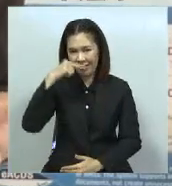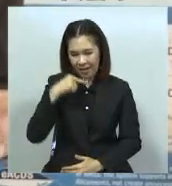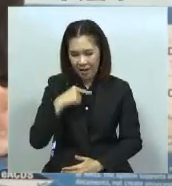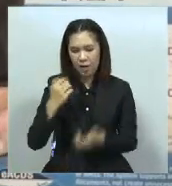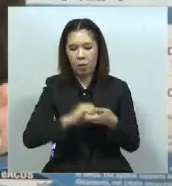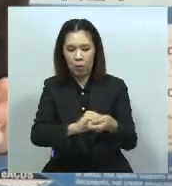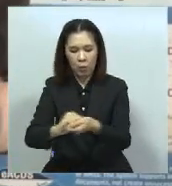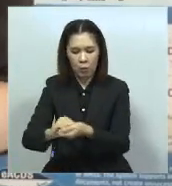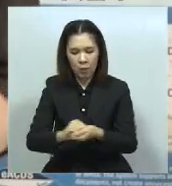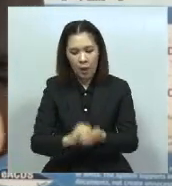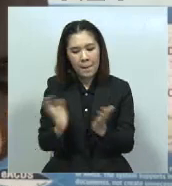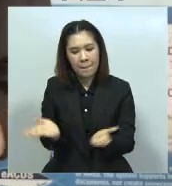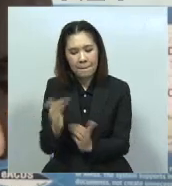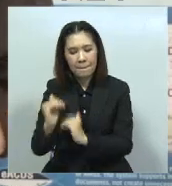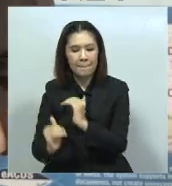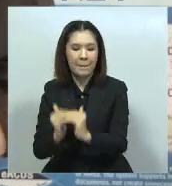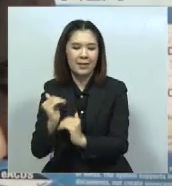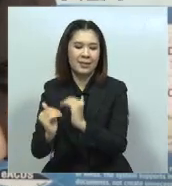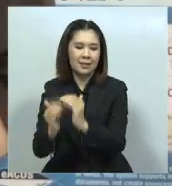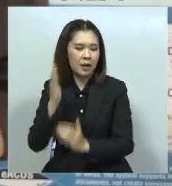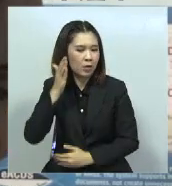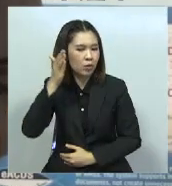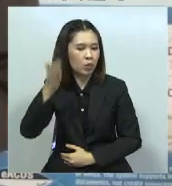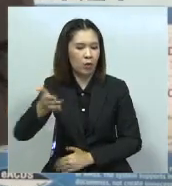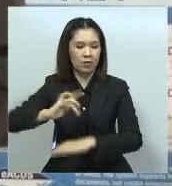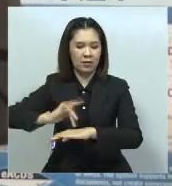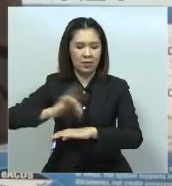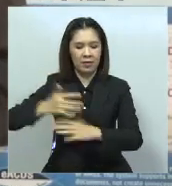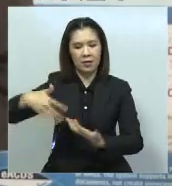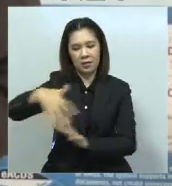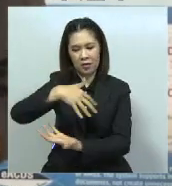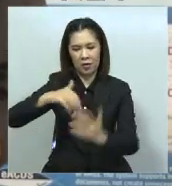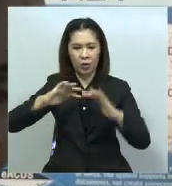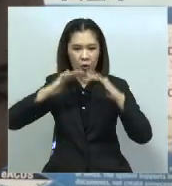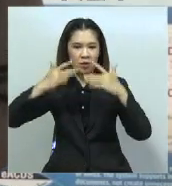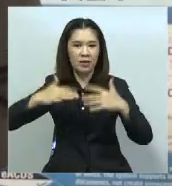กันพัฒนาให้เกิดความยั่งยืนให้กับทรัพยากรทางธรรมชาติทางทะเล